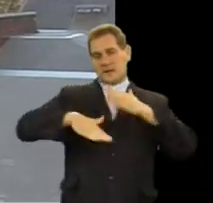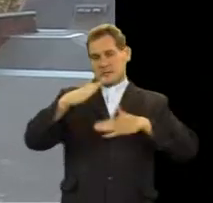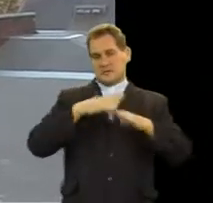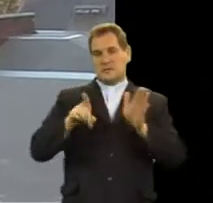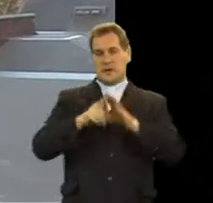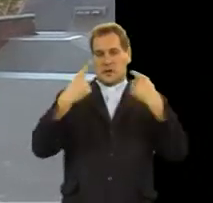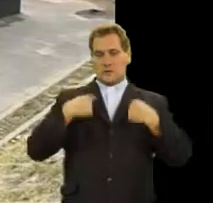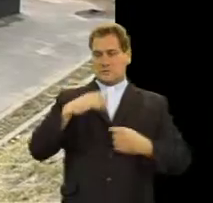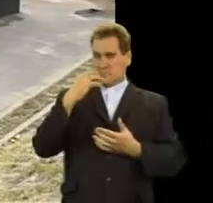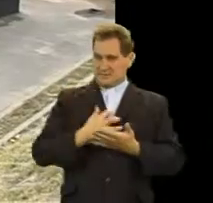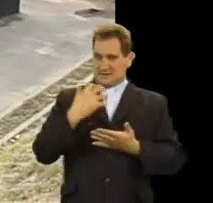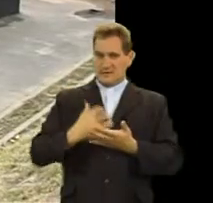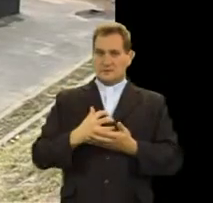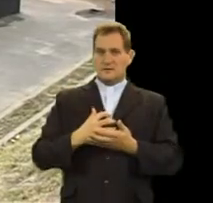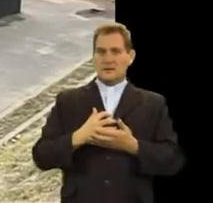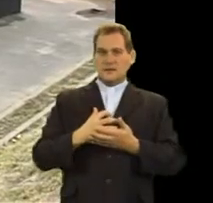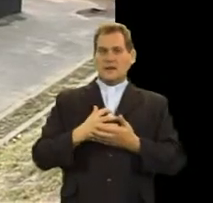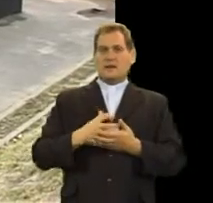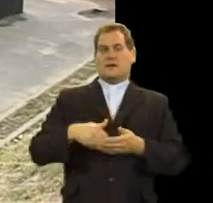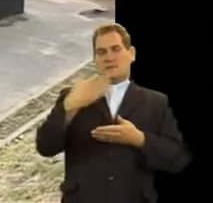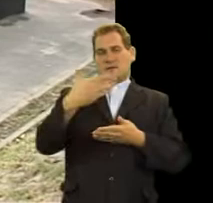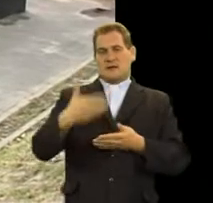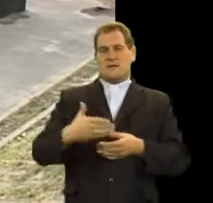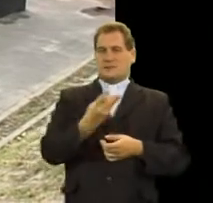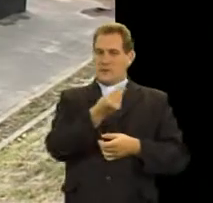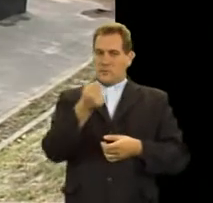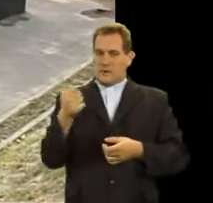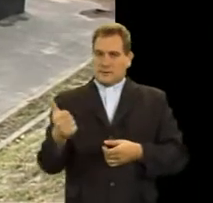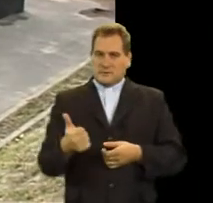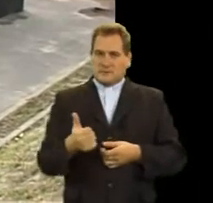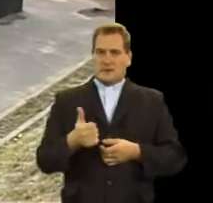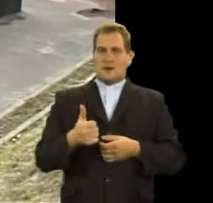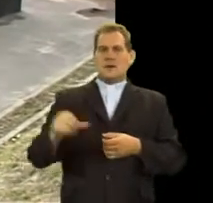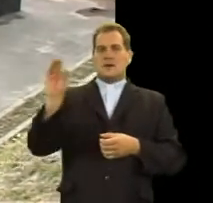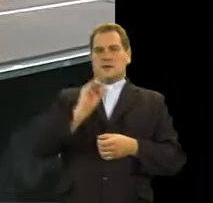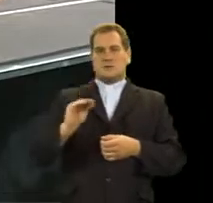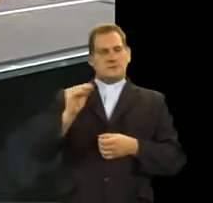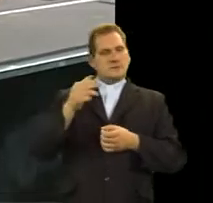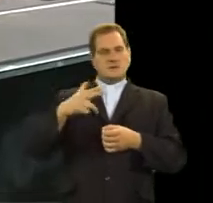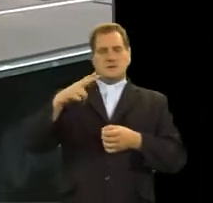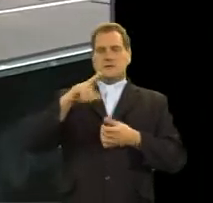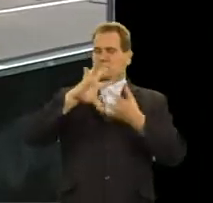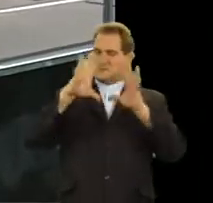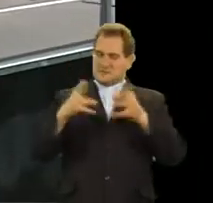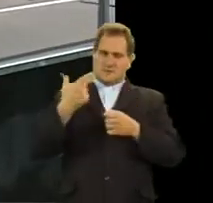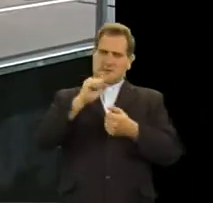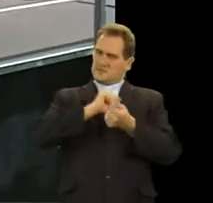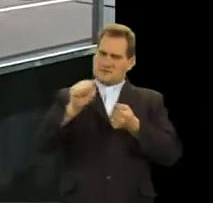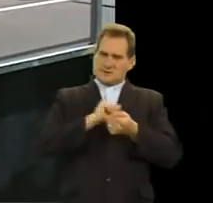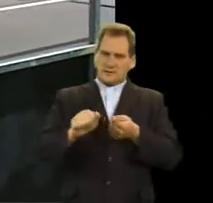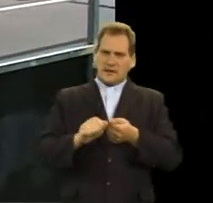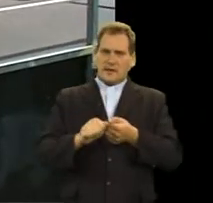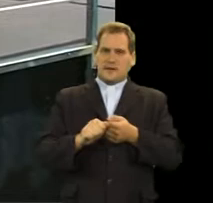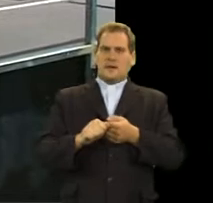osób korzystających. Zeszłoroczny wydatek się opłacił. Chopki, podjazdy nie są niszczone przez wandali, a to nie generuje OSIR-owi